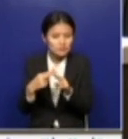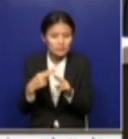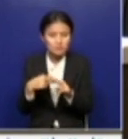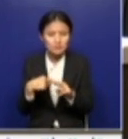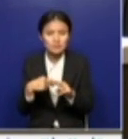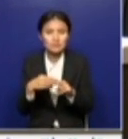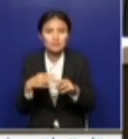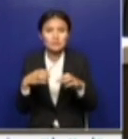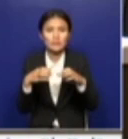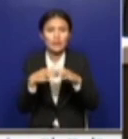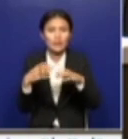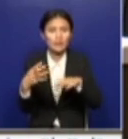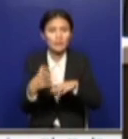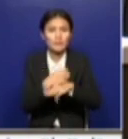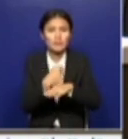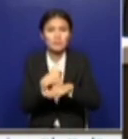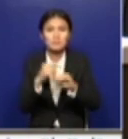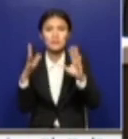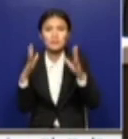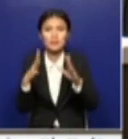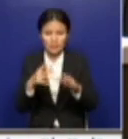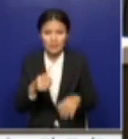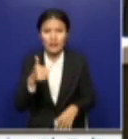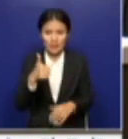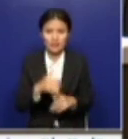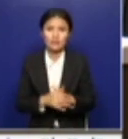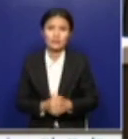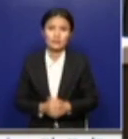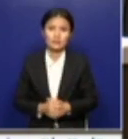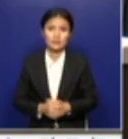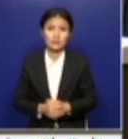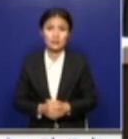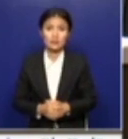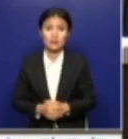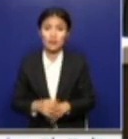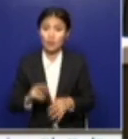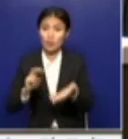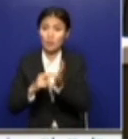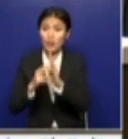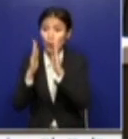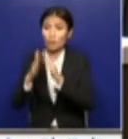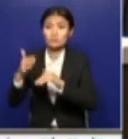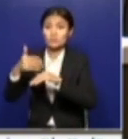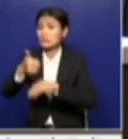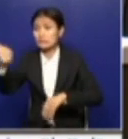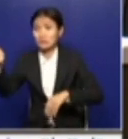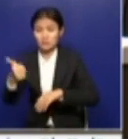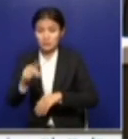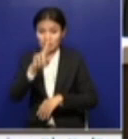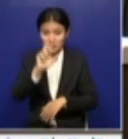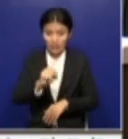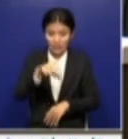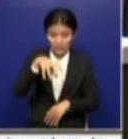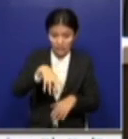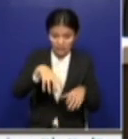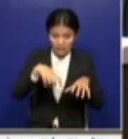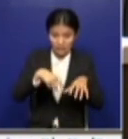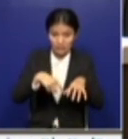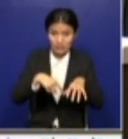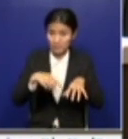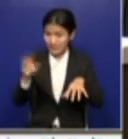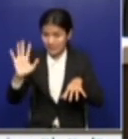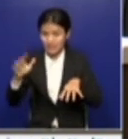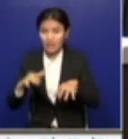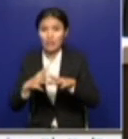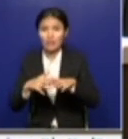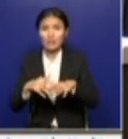มีบุคคลที่ไม่มีรายชื่อเนี่ยไม่ได้หมายถึงคนต้องสะพานครับคนในสภานี้ก็ได้ครับเป็นผู้